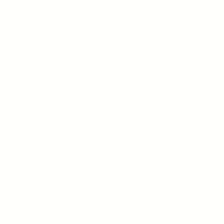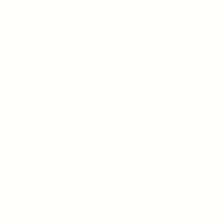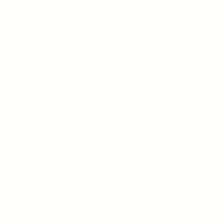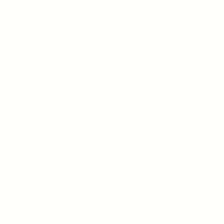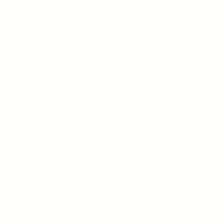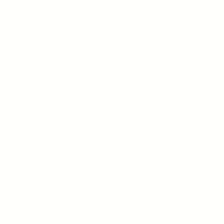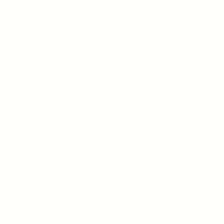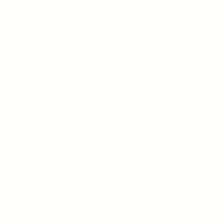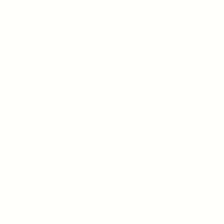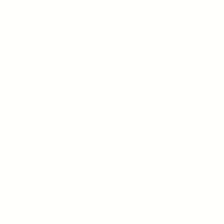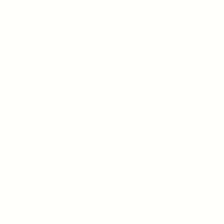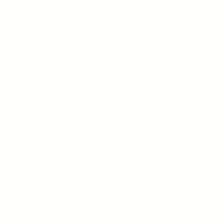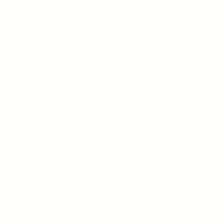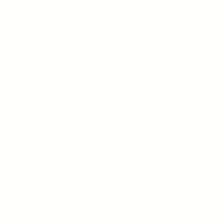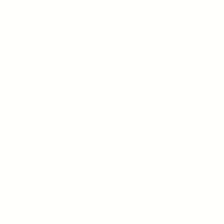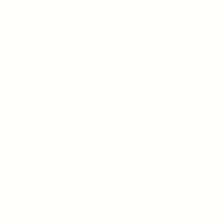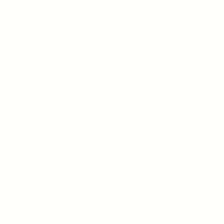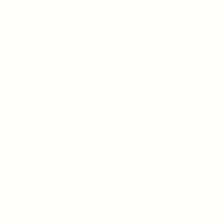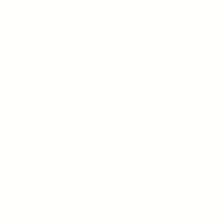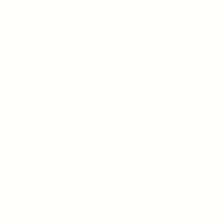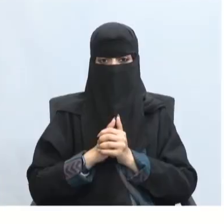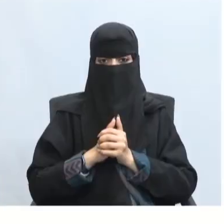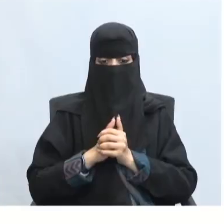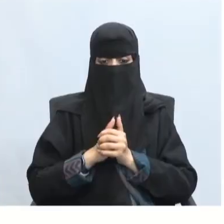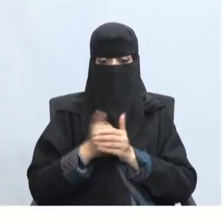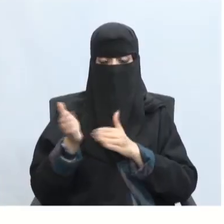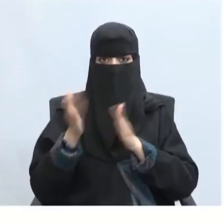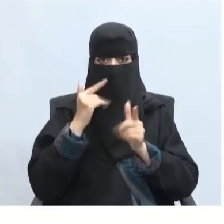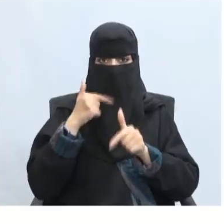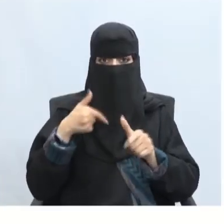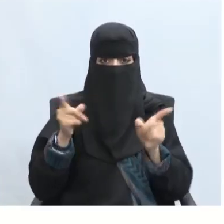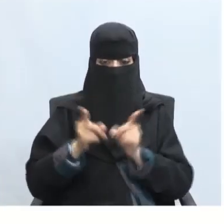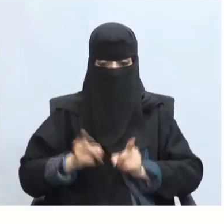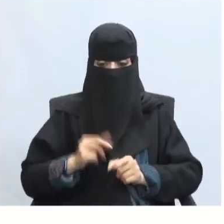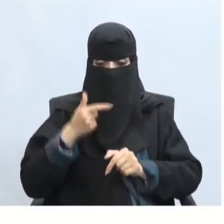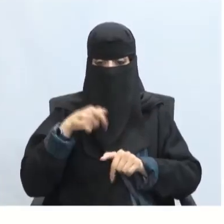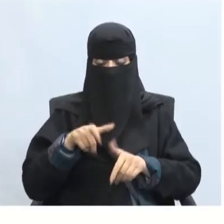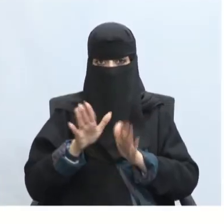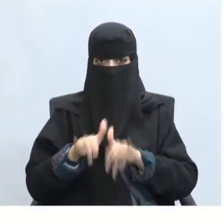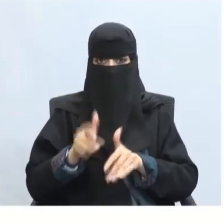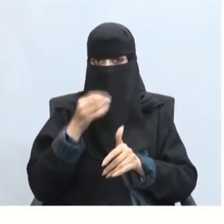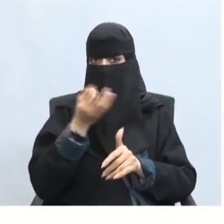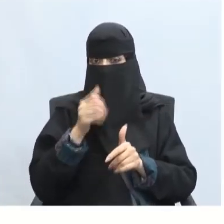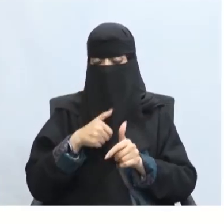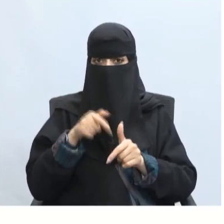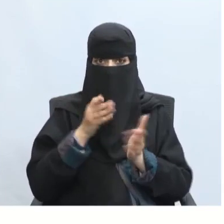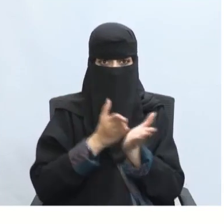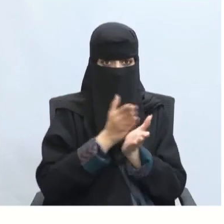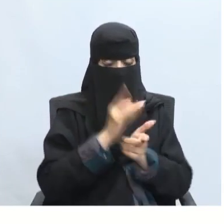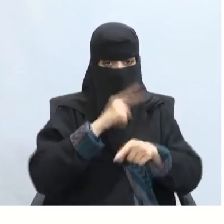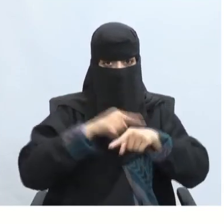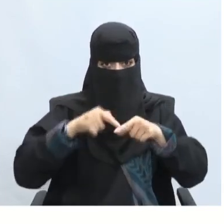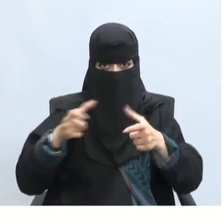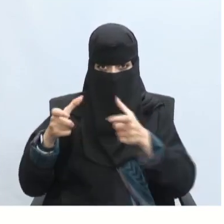المركز السطحي للزلزال في الخلاصه عزيزي الطالب عزيزتي الطالبه تطرقنا الى